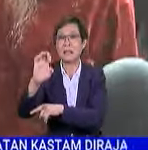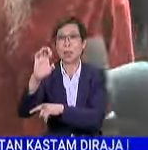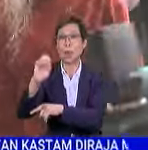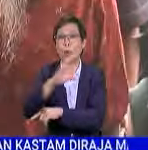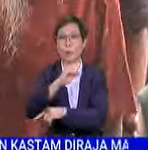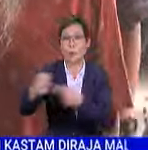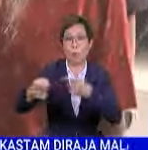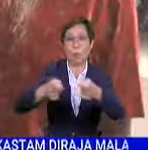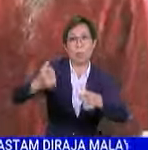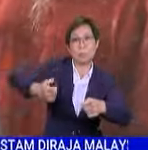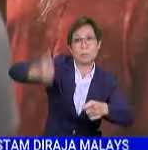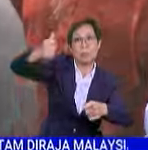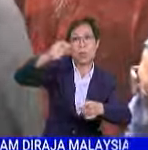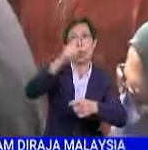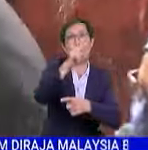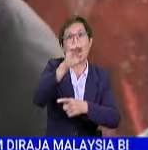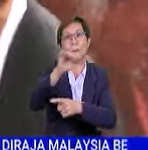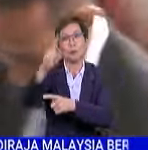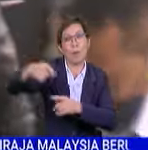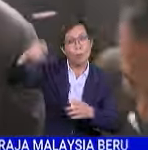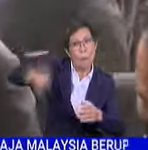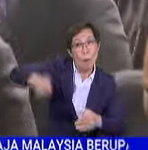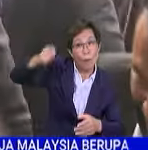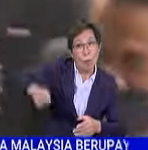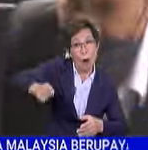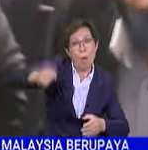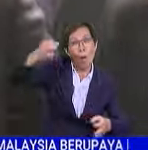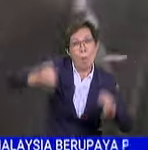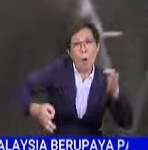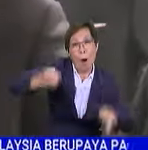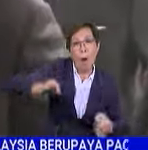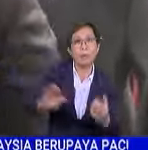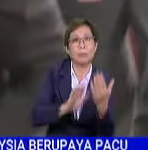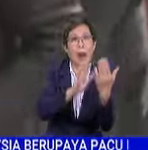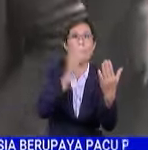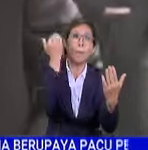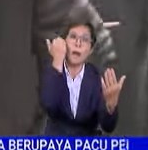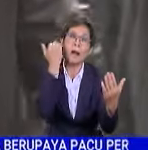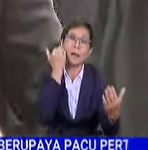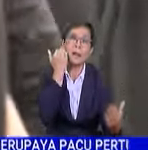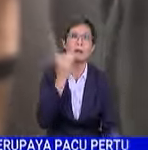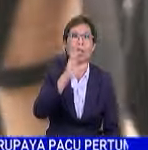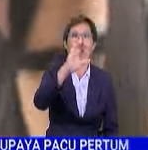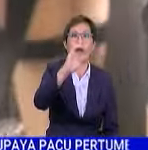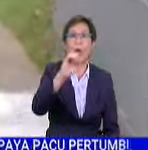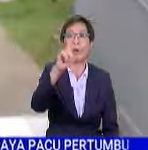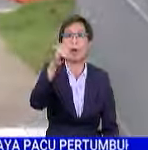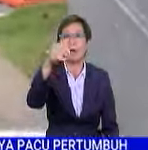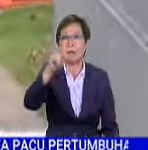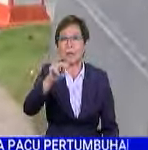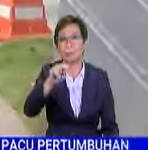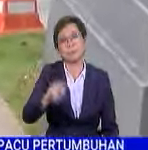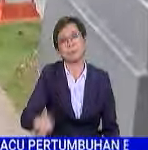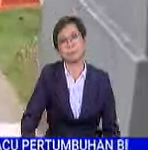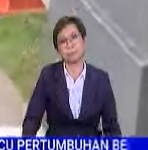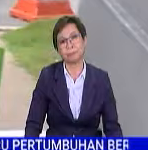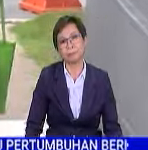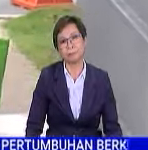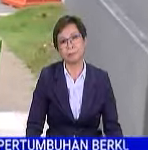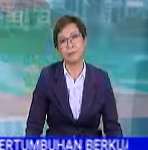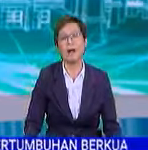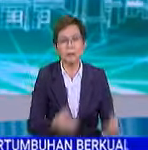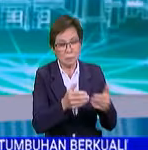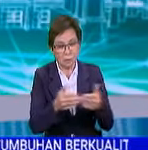1MDB. Perbicaraan di hadapan Hakim Colin Lawrence Sequeira bersambung esok.